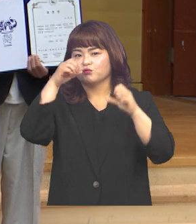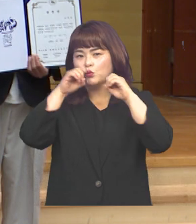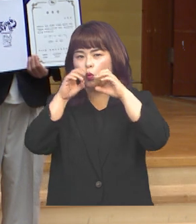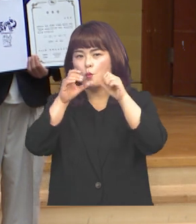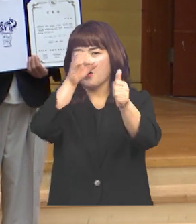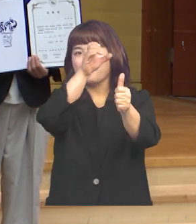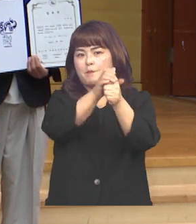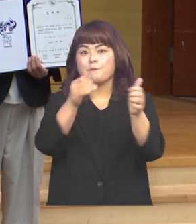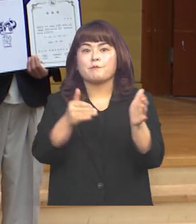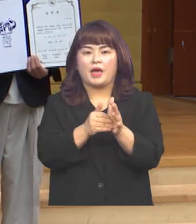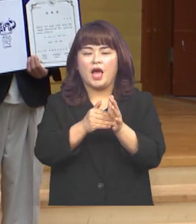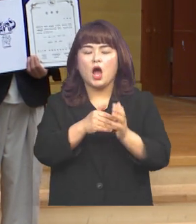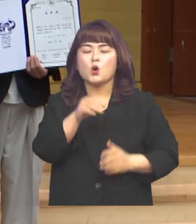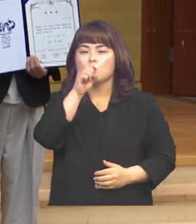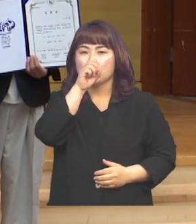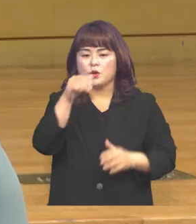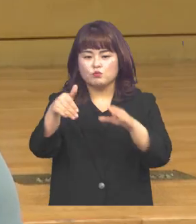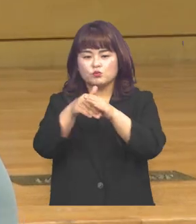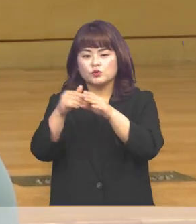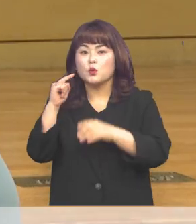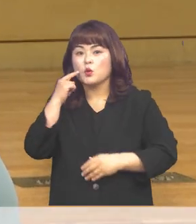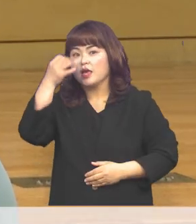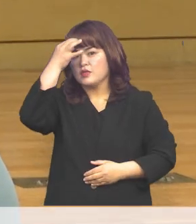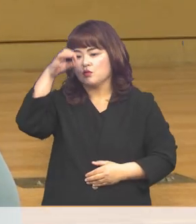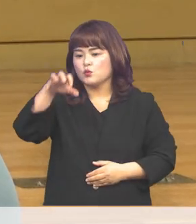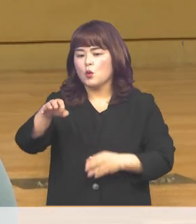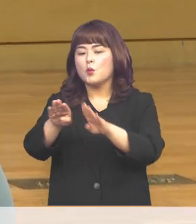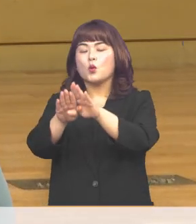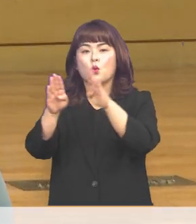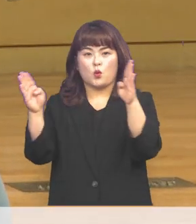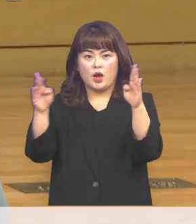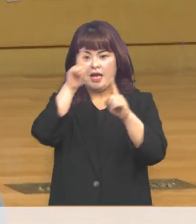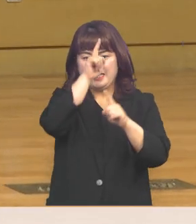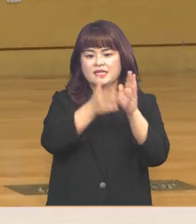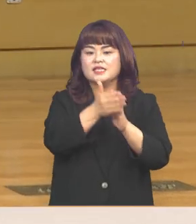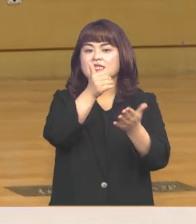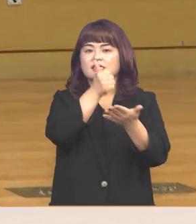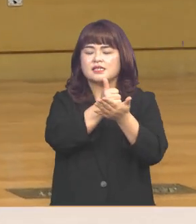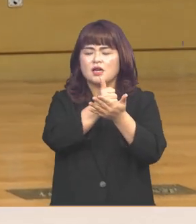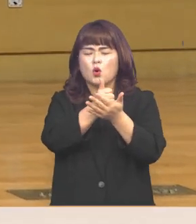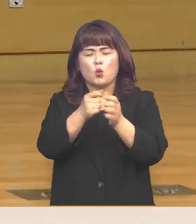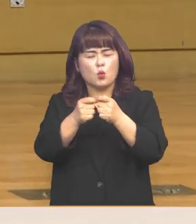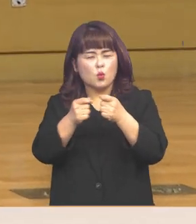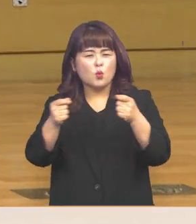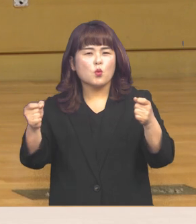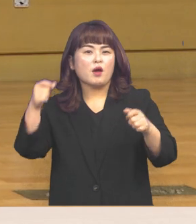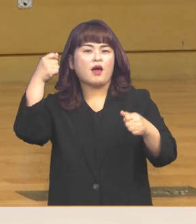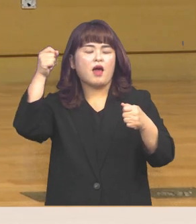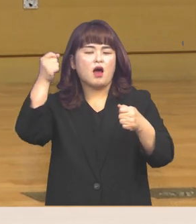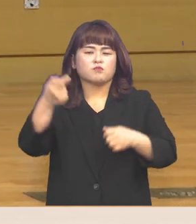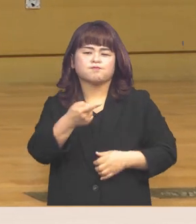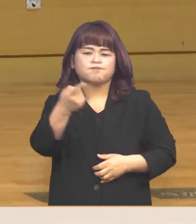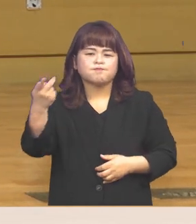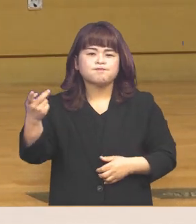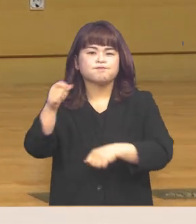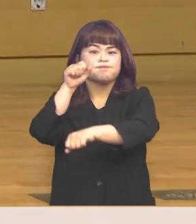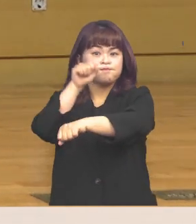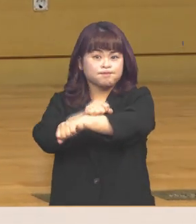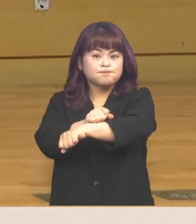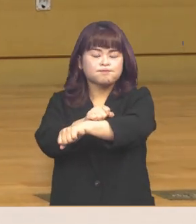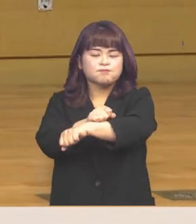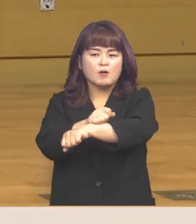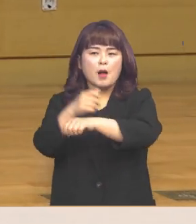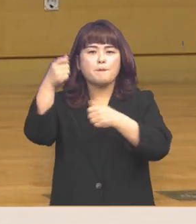위촉했습니다. 용인문화예술원에서 열린 홍보대사 위촉식에서 이상일 시장은 오랜 시간 연극 무대에서 뛰어난